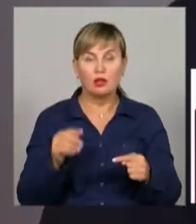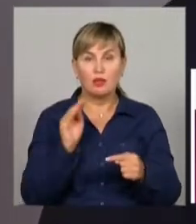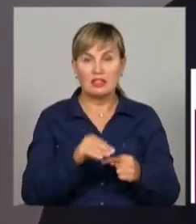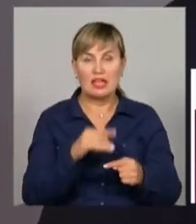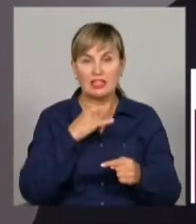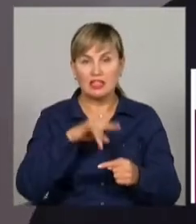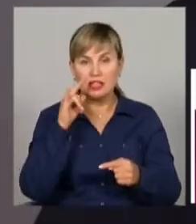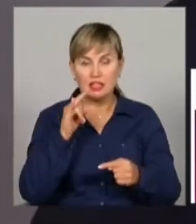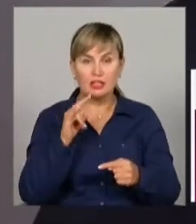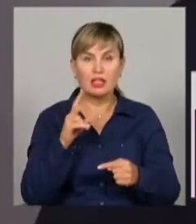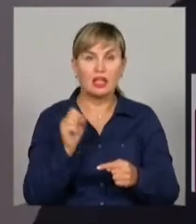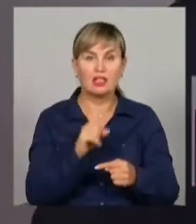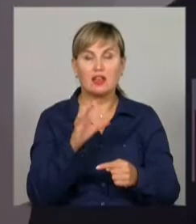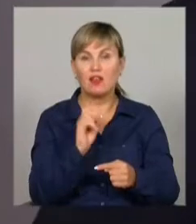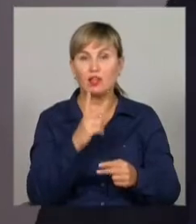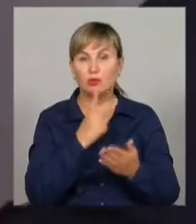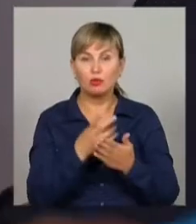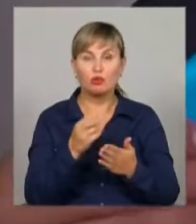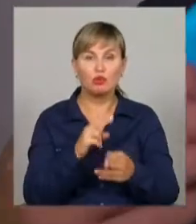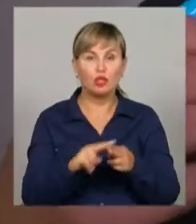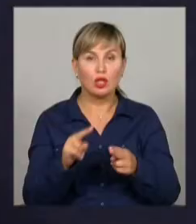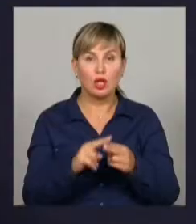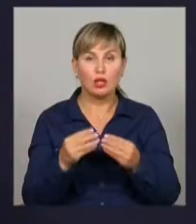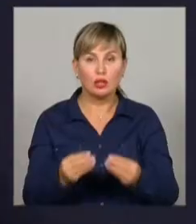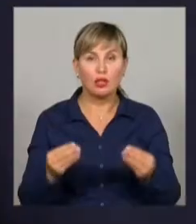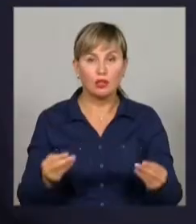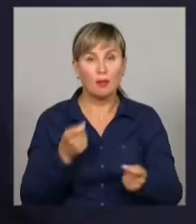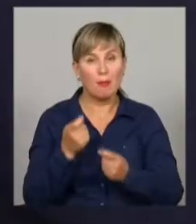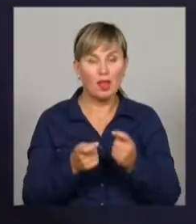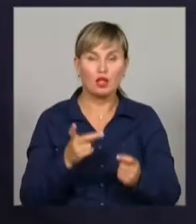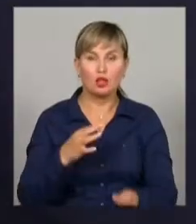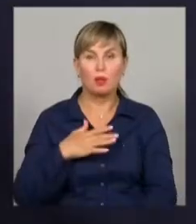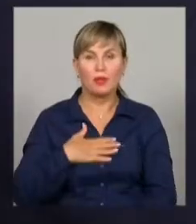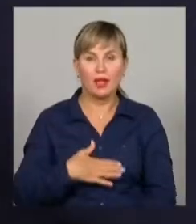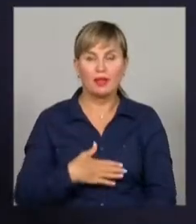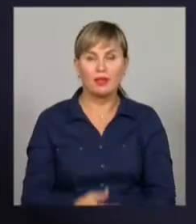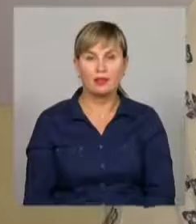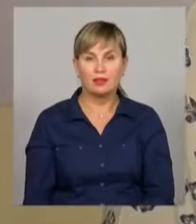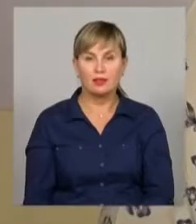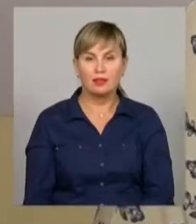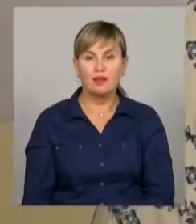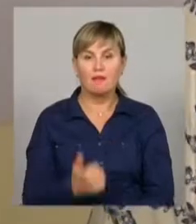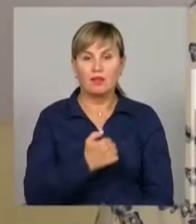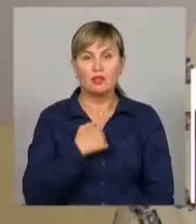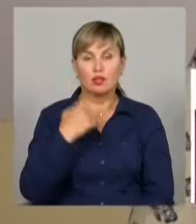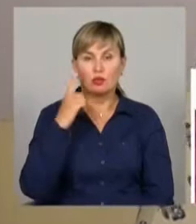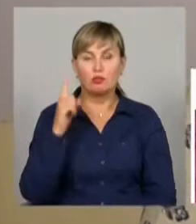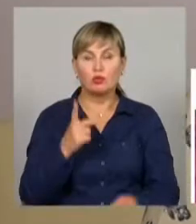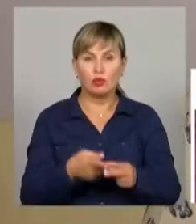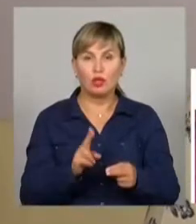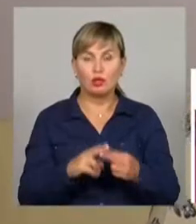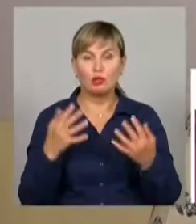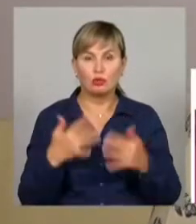отечественный препарат «Казвак». Смотрю, еще шоколадки раздают. Мелочь, но приятно. Но вакцина, я считаю, что это, ну, как бы